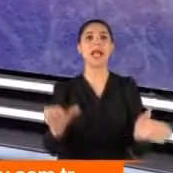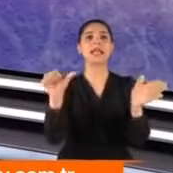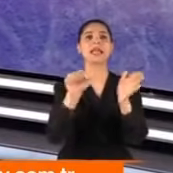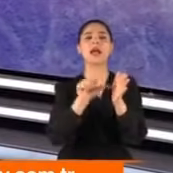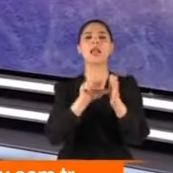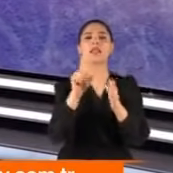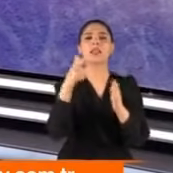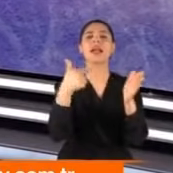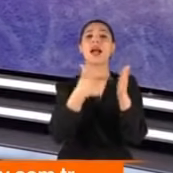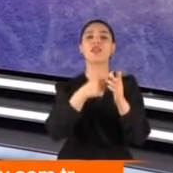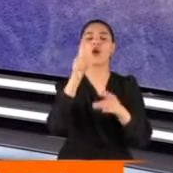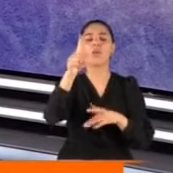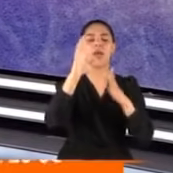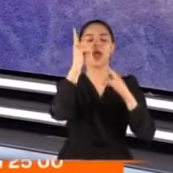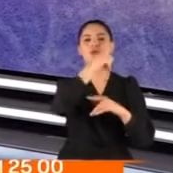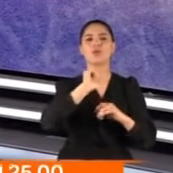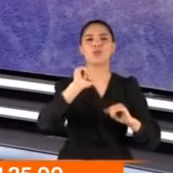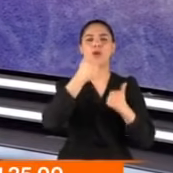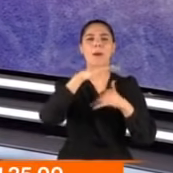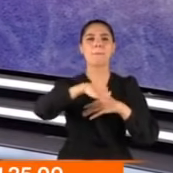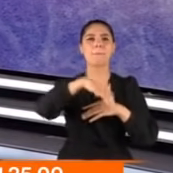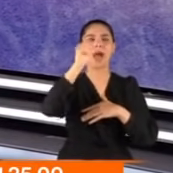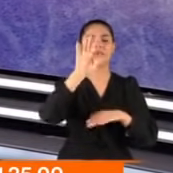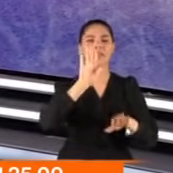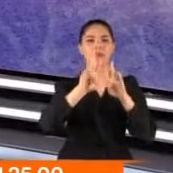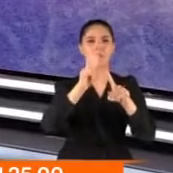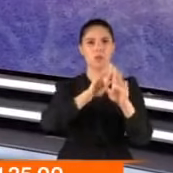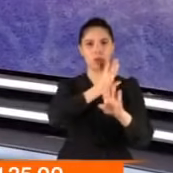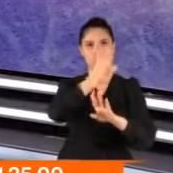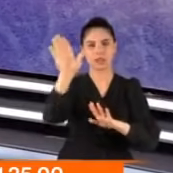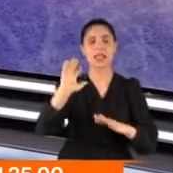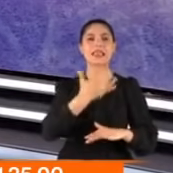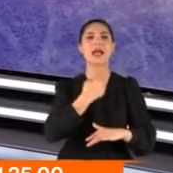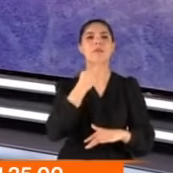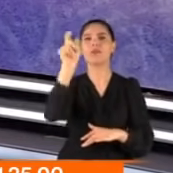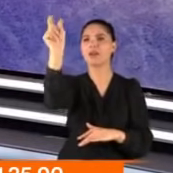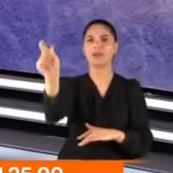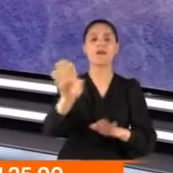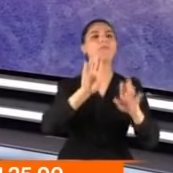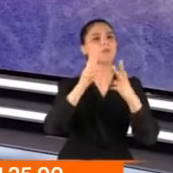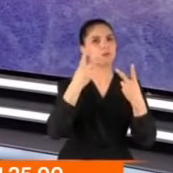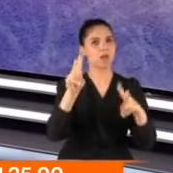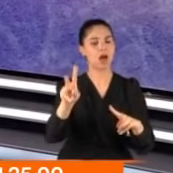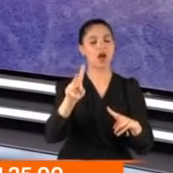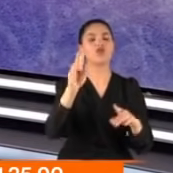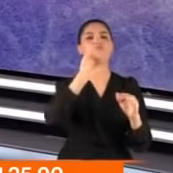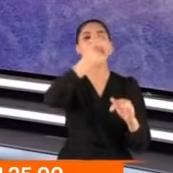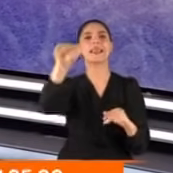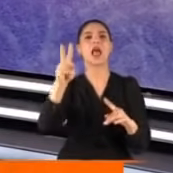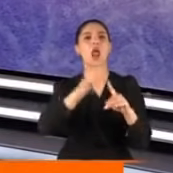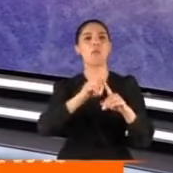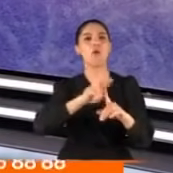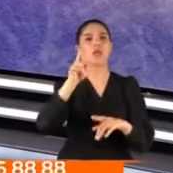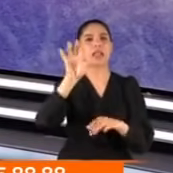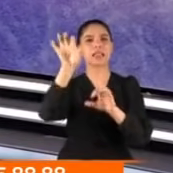Kadıköy'de bir güzellik merkezinin kapısını polis çaldı. Merkezin sahibi olan genç bir kadın açtı kapıyı. Gelen polisin randevusu